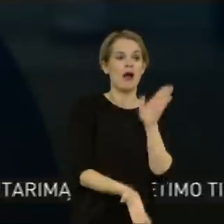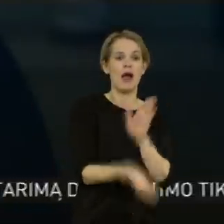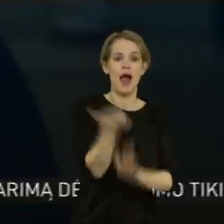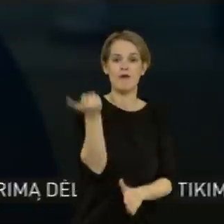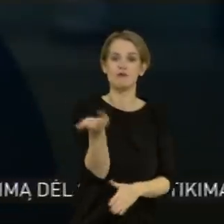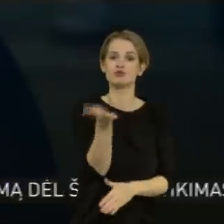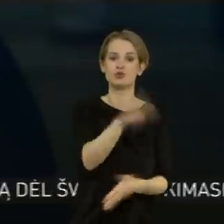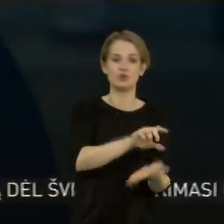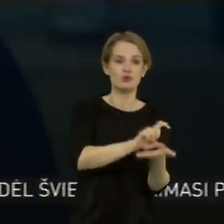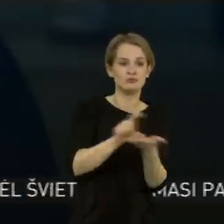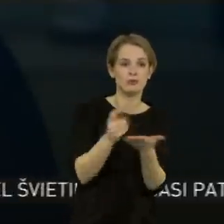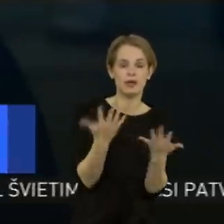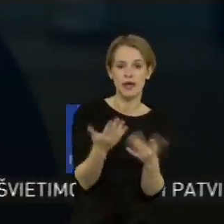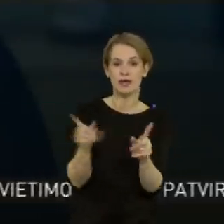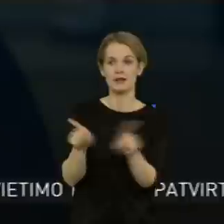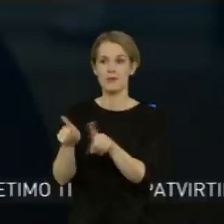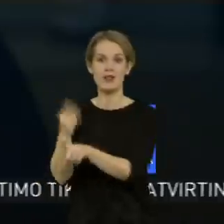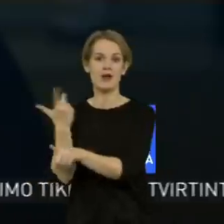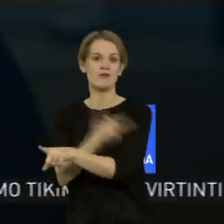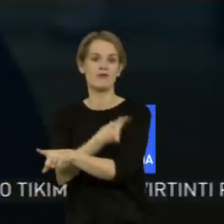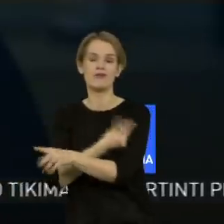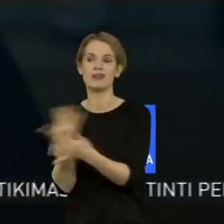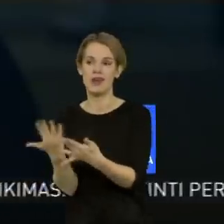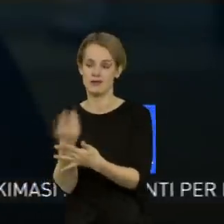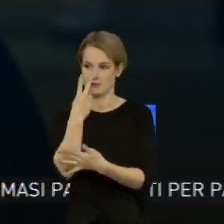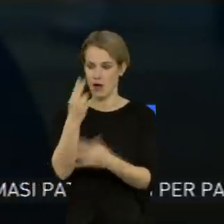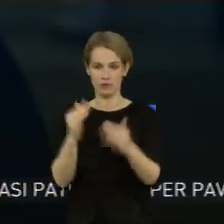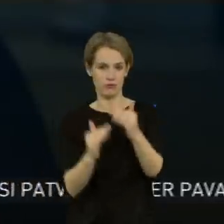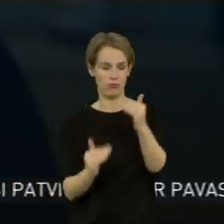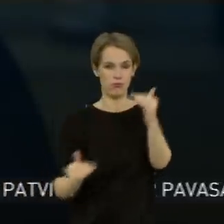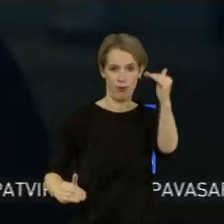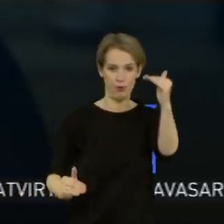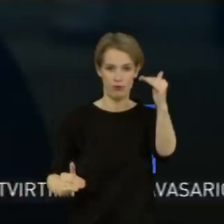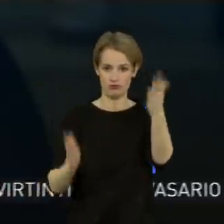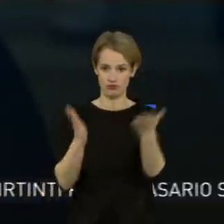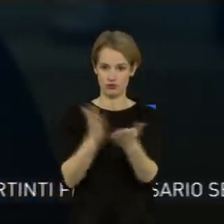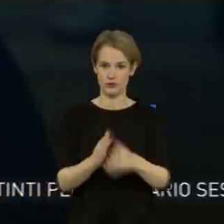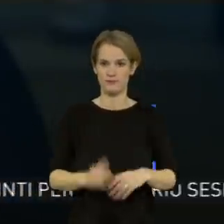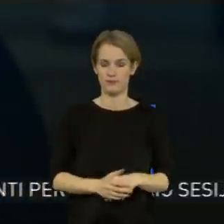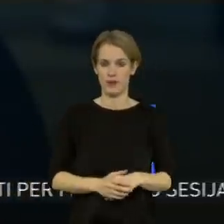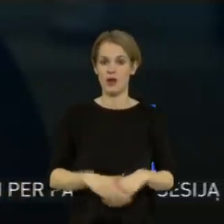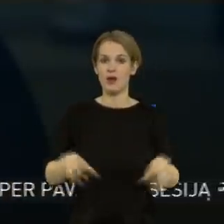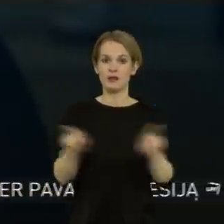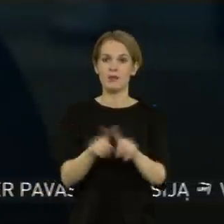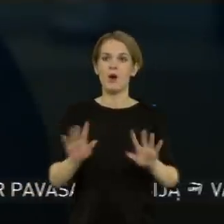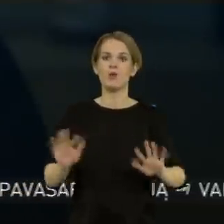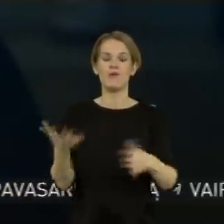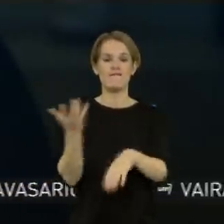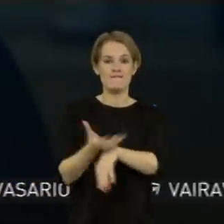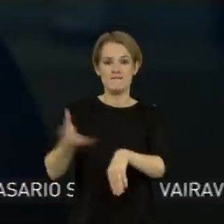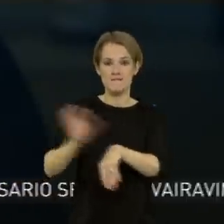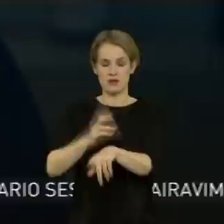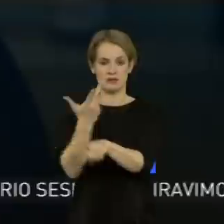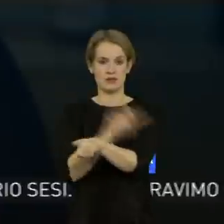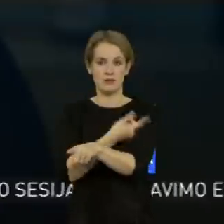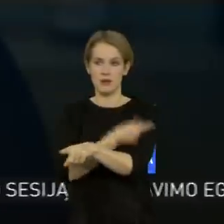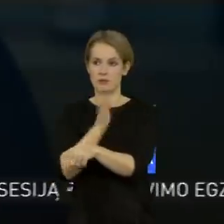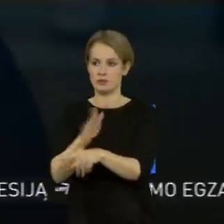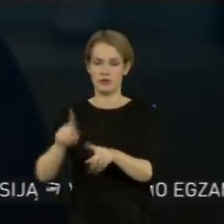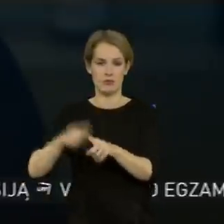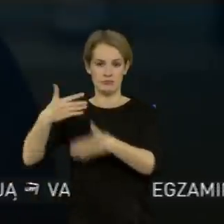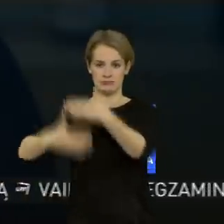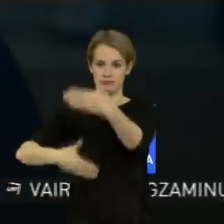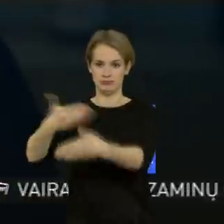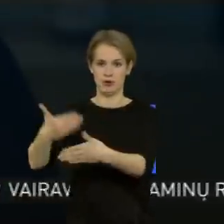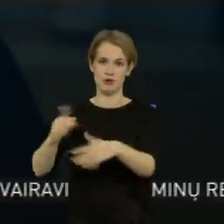vakcinų kiekio ir jis yra pernelyg didelis. Didėjant vakcinų kiekiui bus dar didesnis skirtumas ir todėl jokių pasiteisinimų čia būti